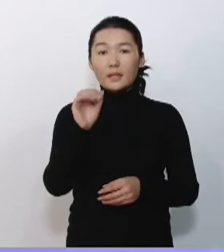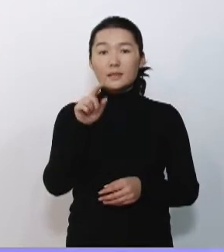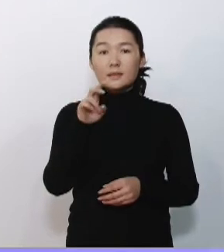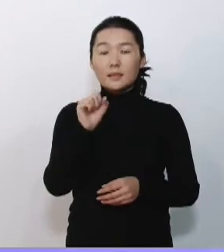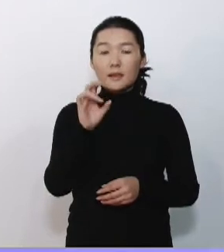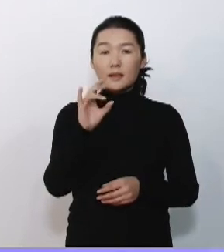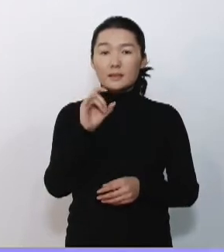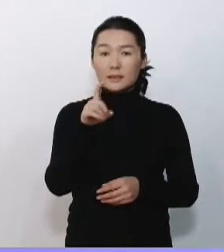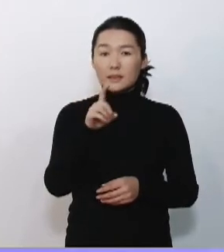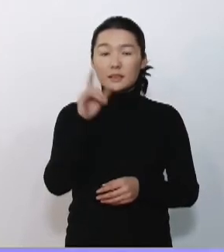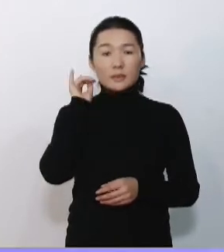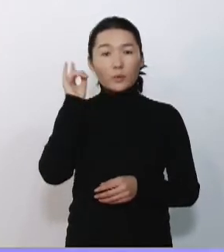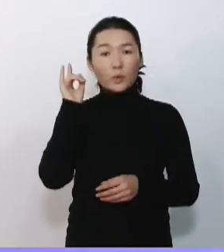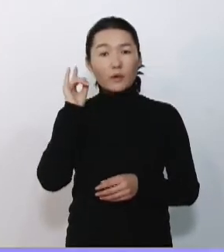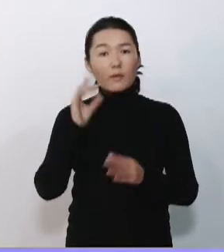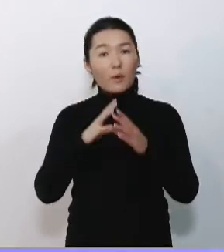Согласных звуков больше.